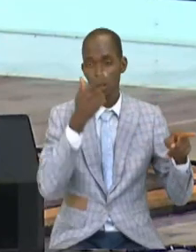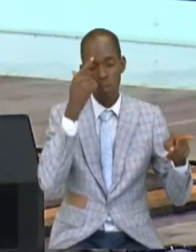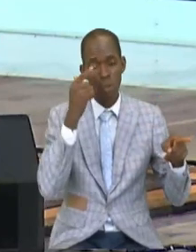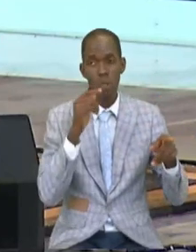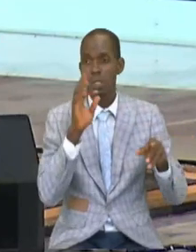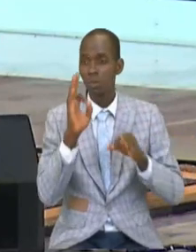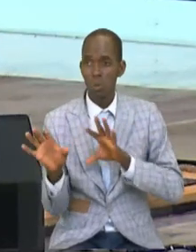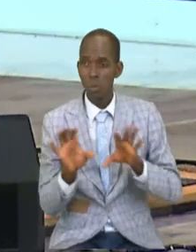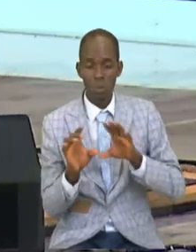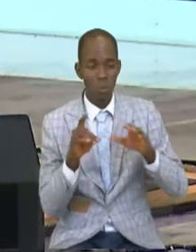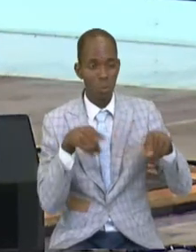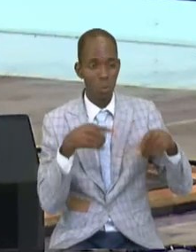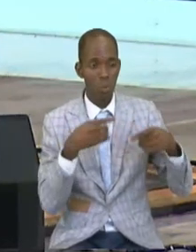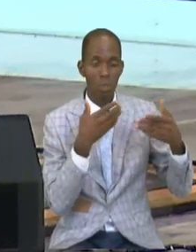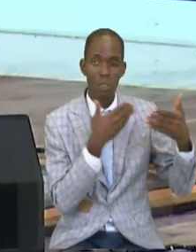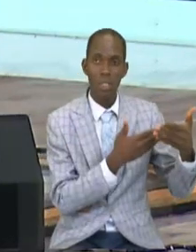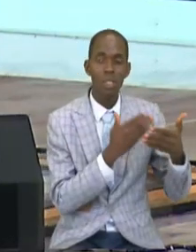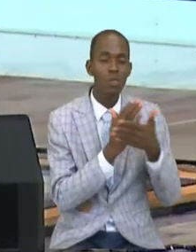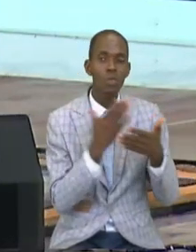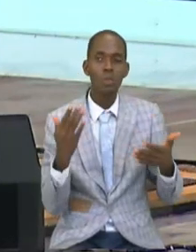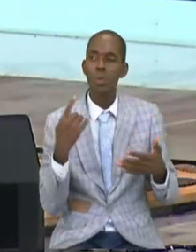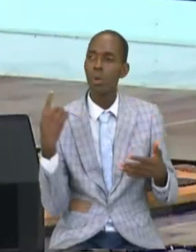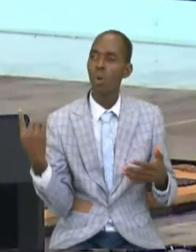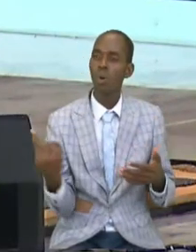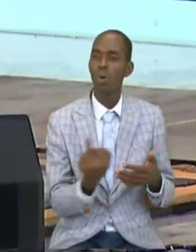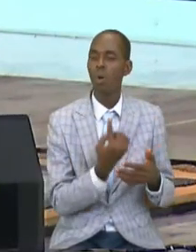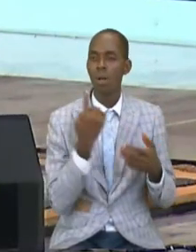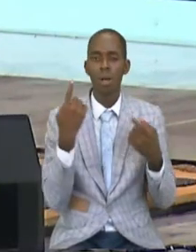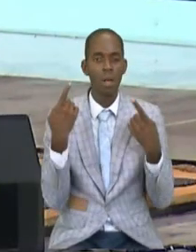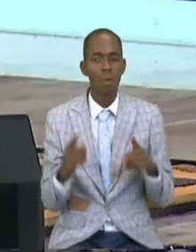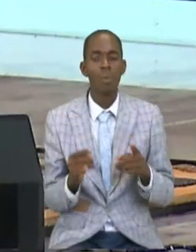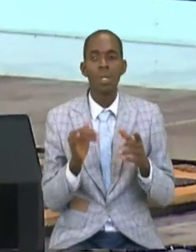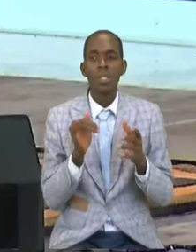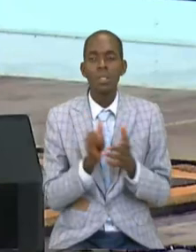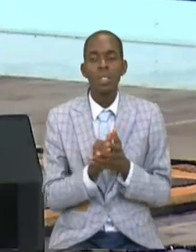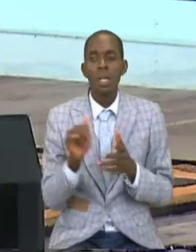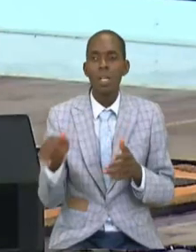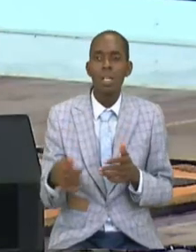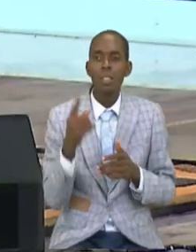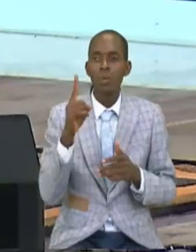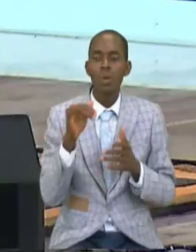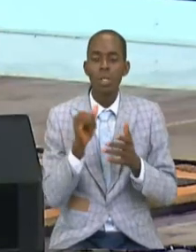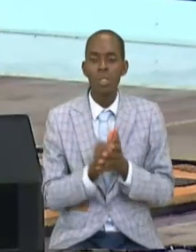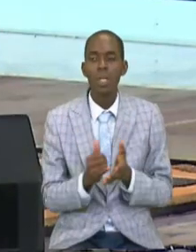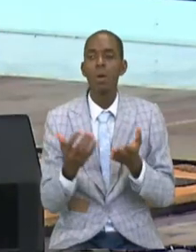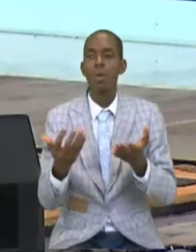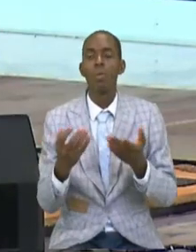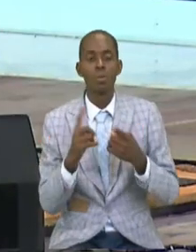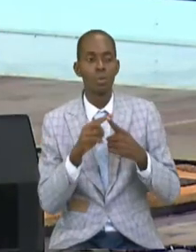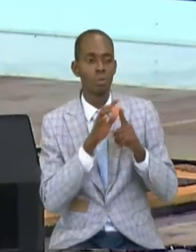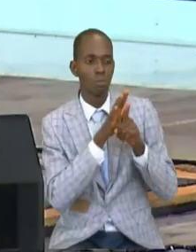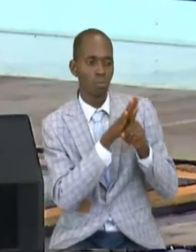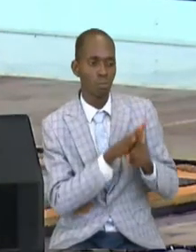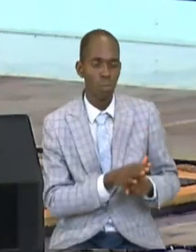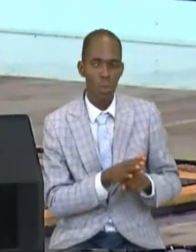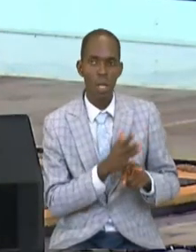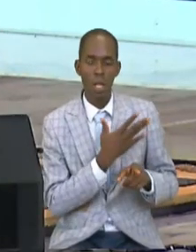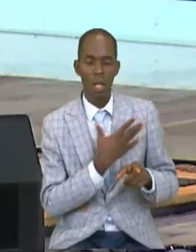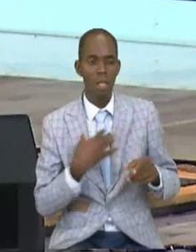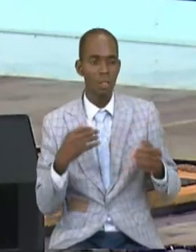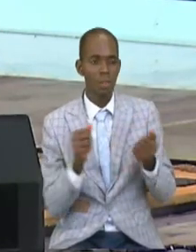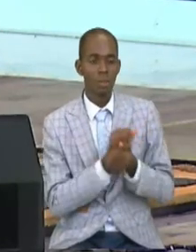sinon, quelque chose de mauvais toujours se produit sur le méchant. Sur ceux qui vont l'opprimer là, ceux qui vont le